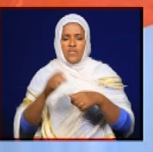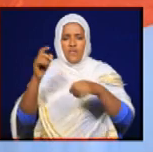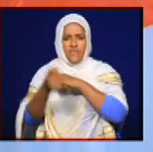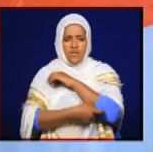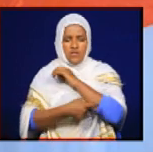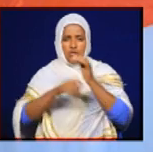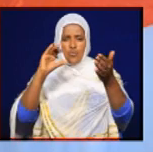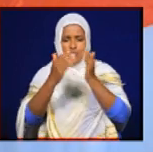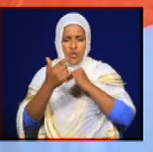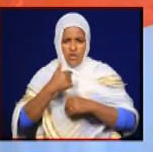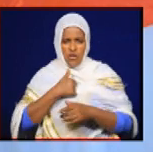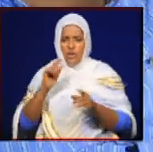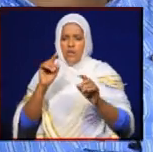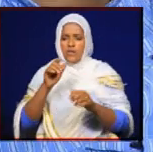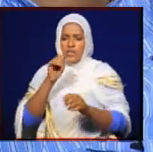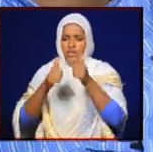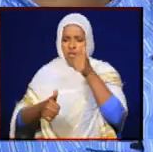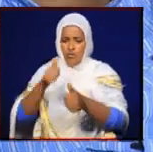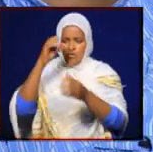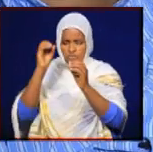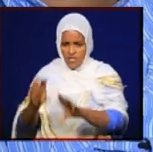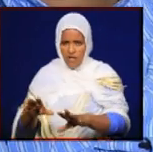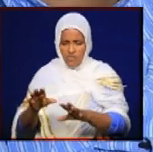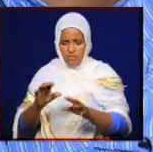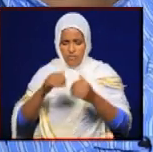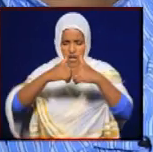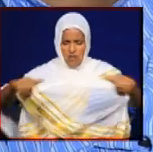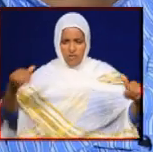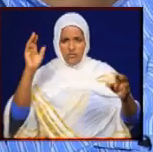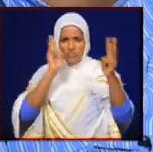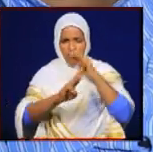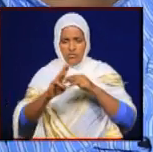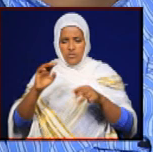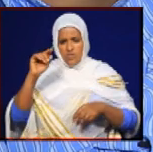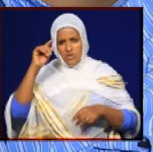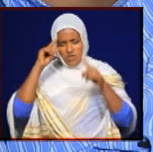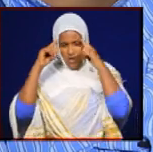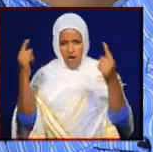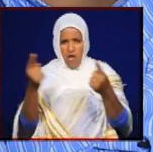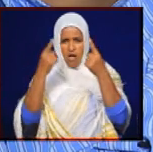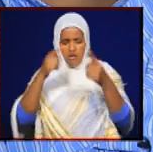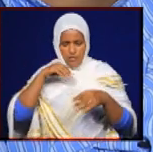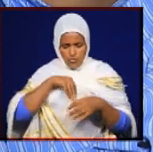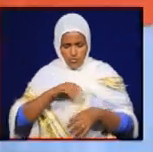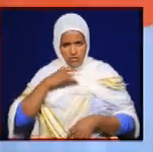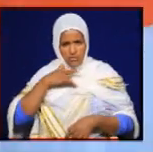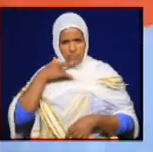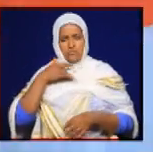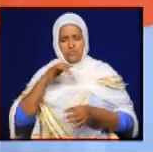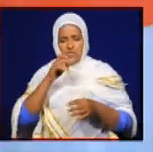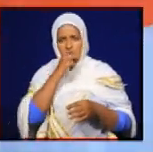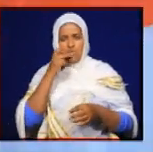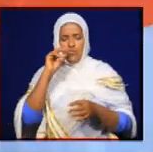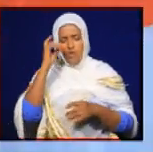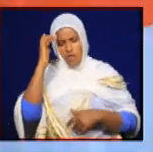ፈታኝ ሆነ እኔ ምኑ እንደሚጥለኝ መለየት ታክቶኛል የኃጢአት ተዝጣዜ እንዲያው በደፈና ድንግል